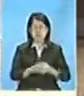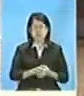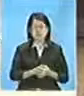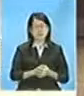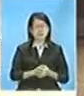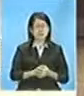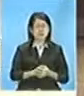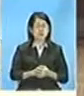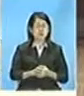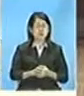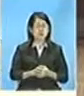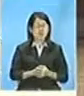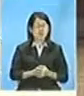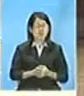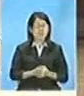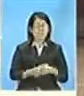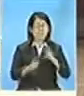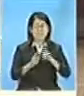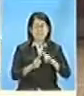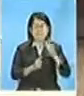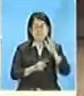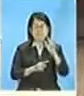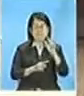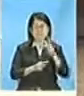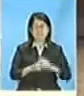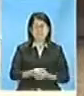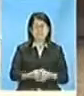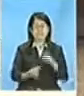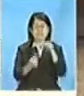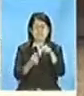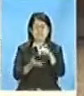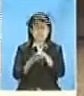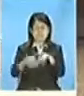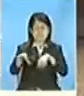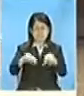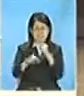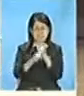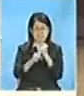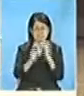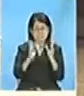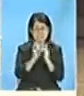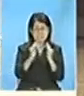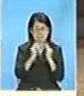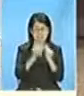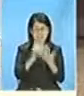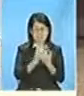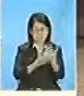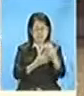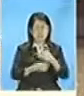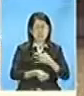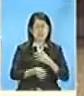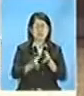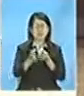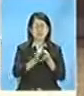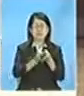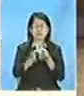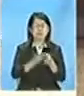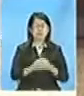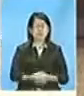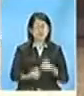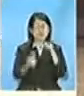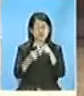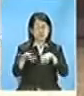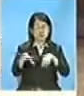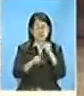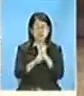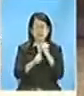นี้ประการที่3งานบริหารการประชุมผมกราบเรียนครับว่าการบริหาร